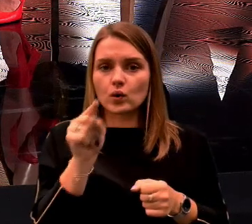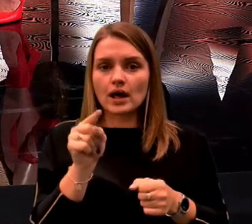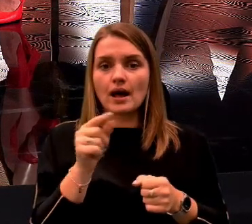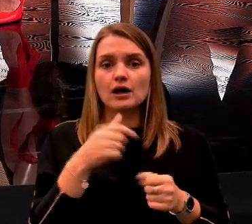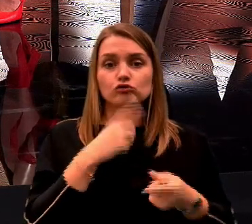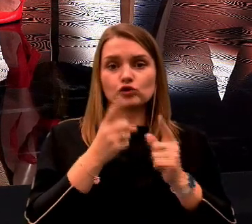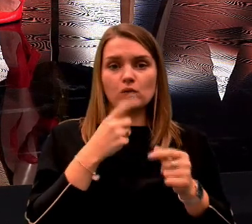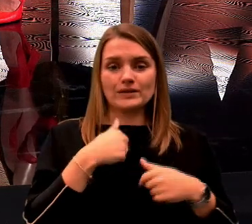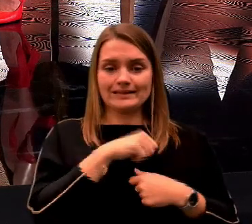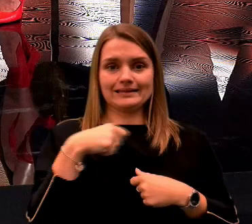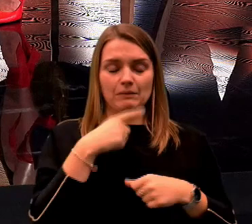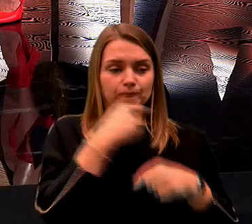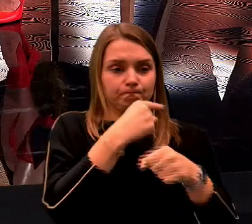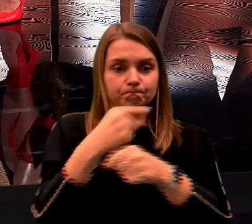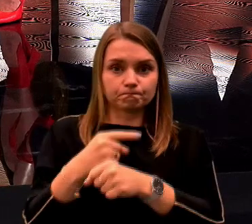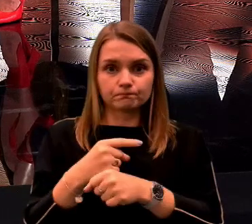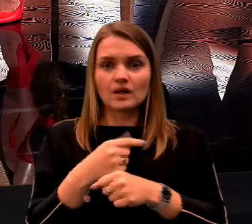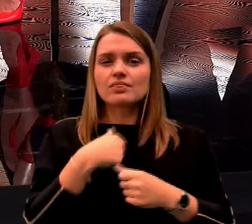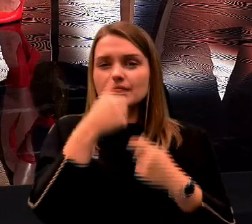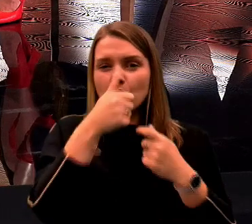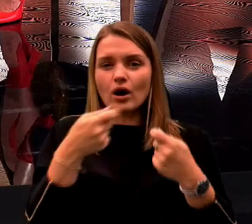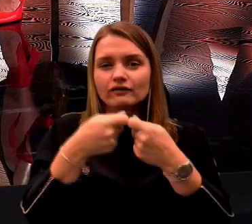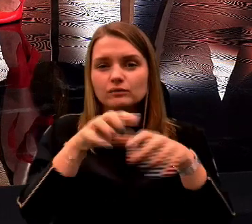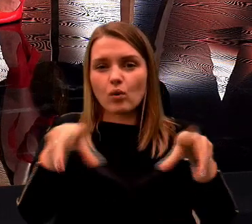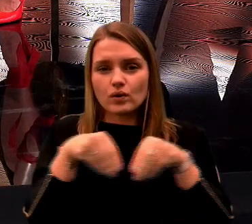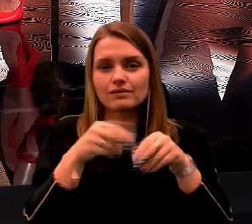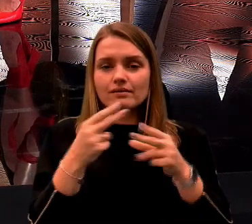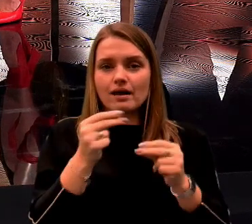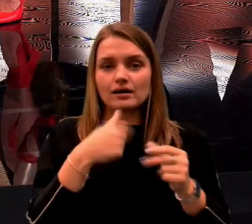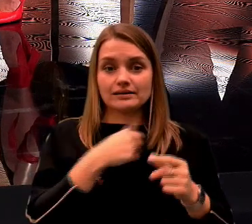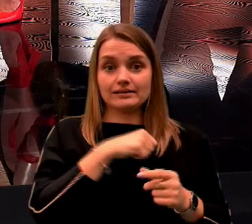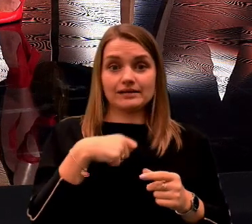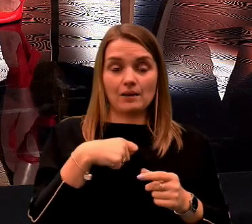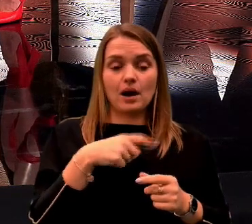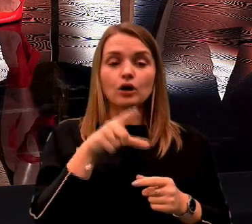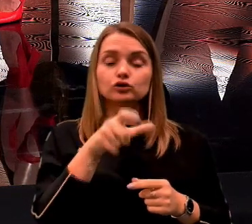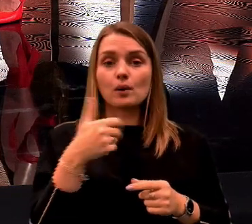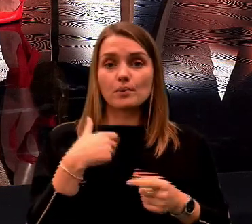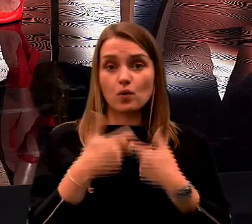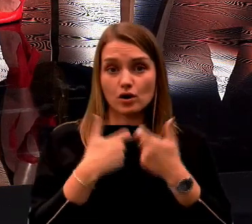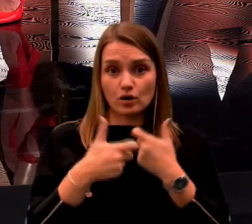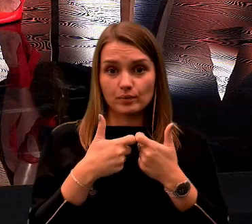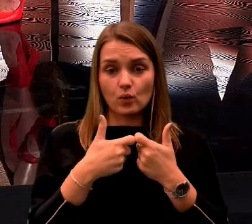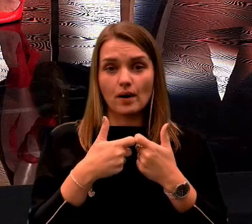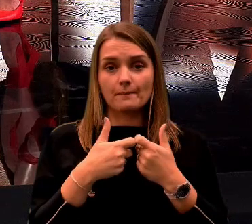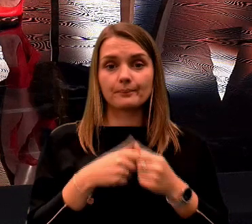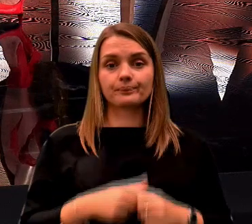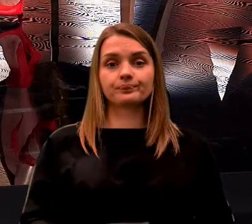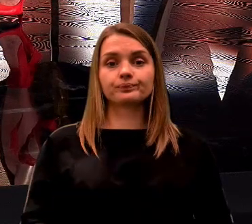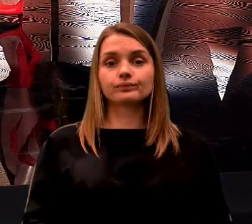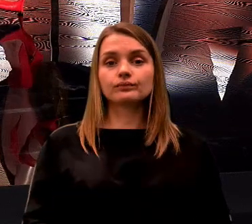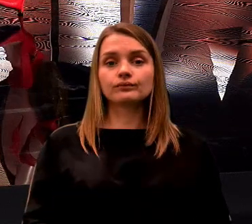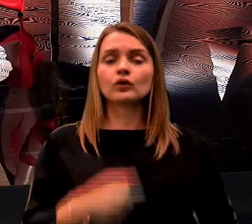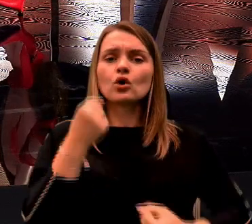no nie dało rady wspólnie. To, co robiłam, to zaczynałam. Po drugie, trudno było